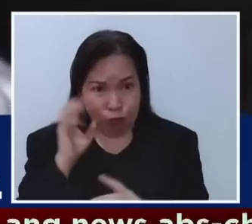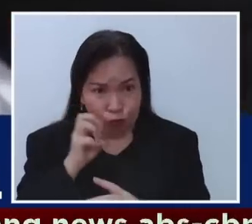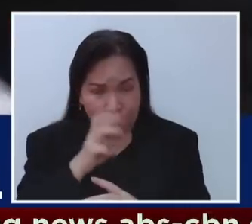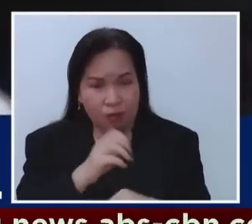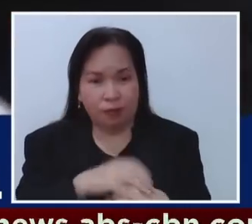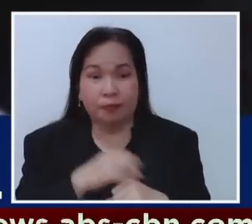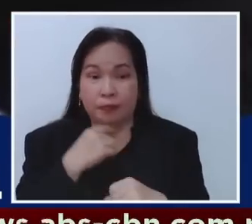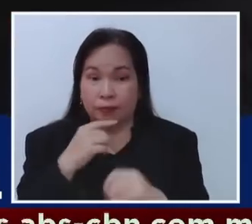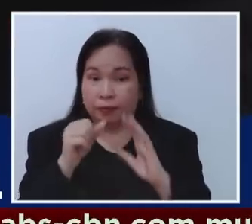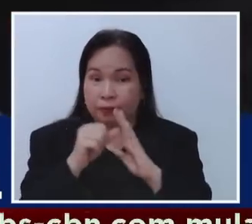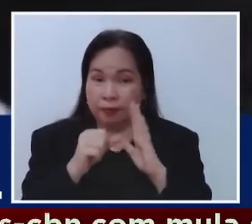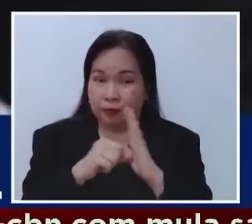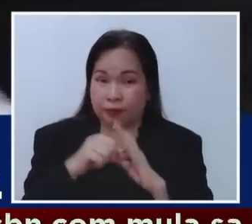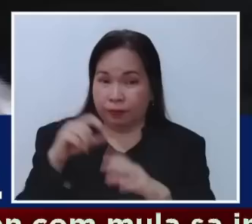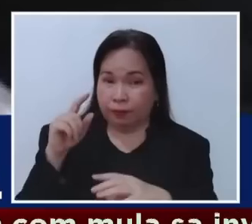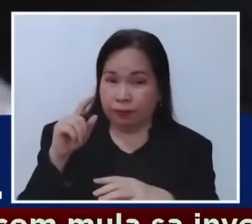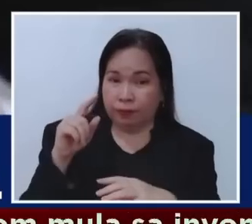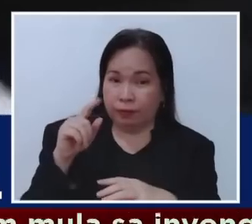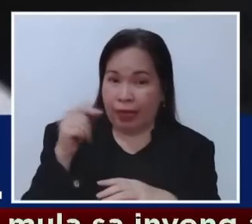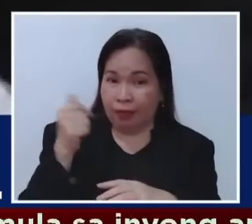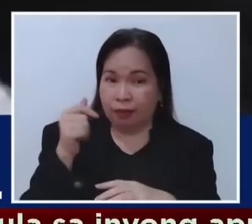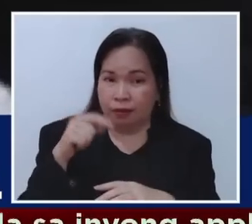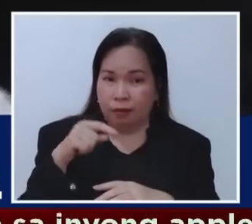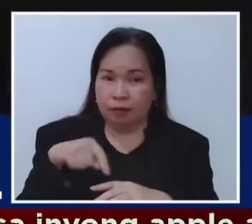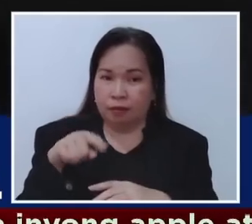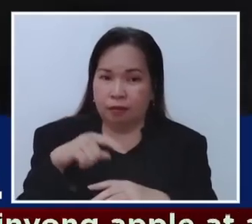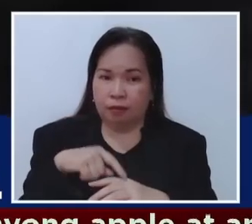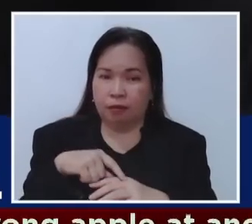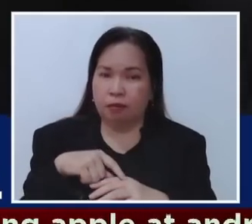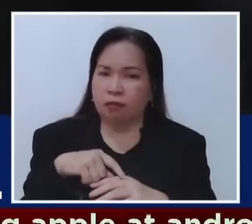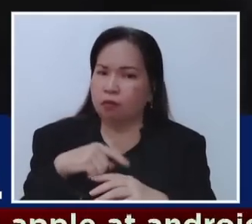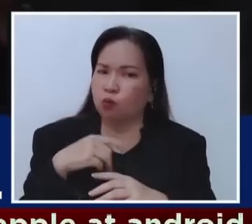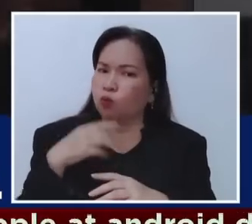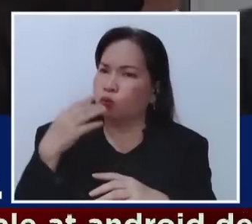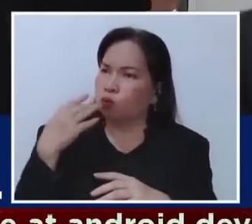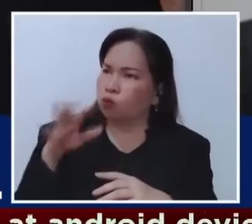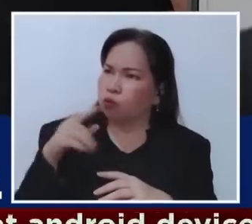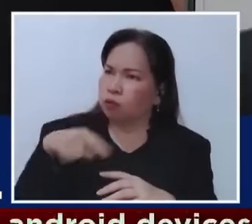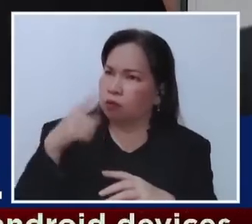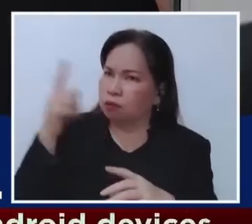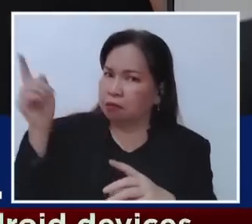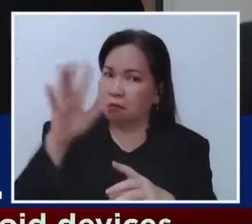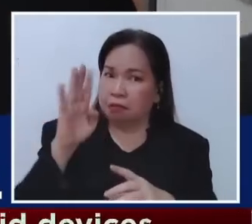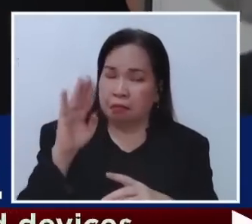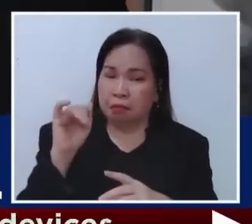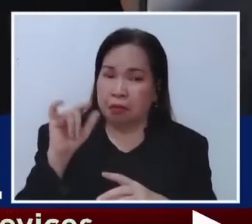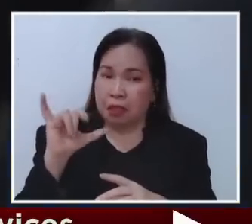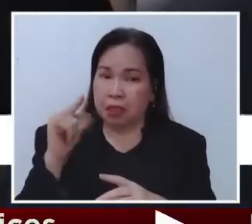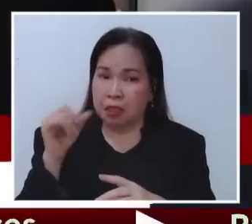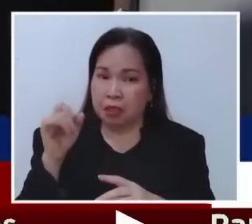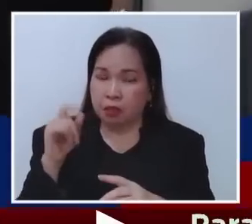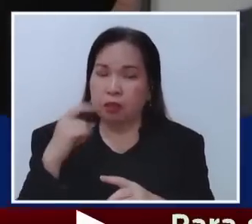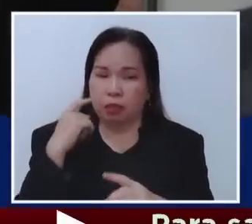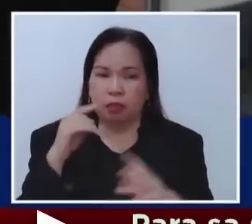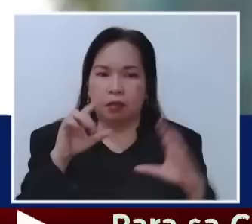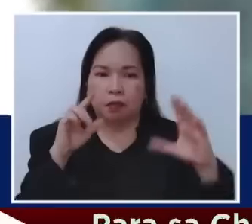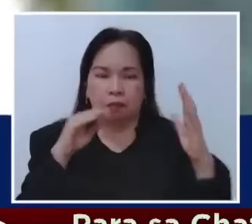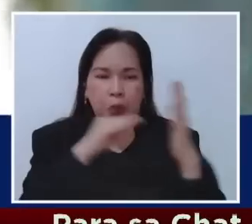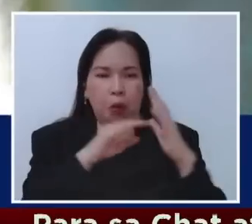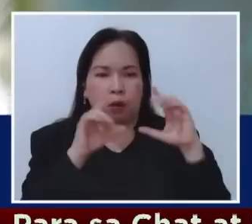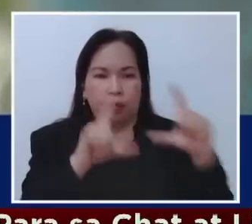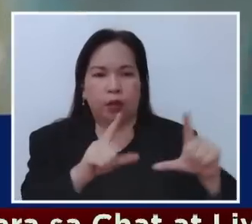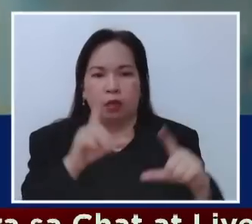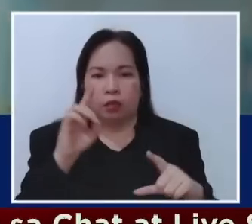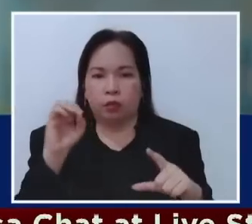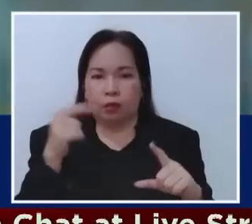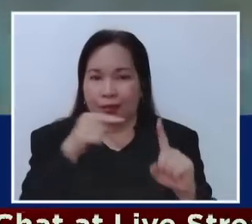Oseo, abogado ni Marvin Miranda, wala siyang impormasyon sa mga sinasabi ni Baligod. Kanina, sinampahan na ng reklamo sa DOJ si